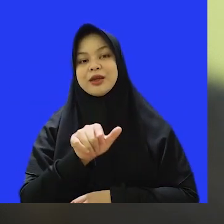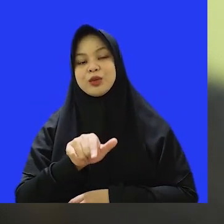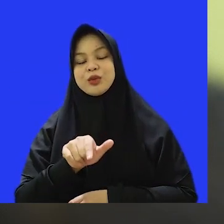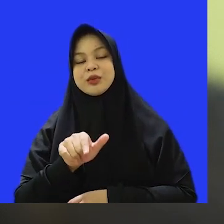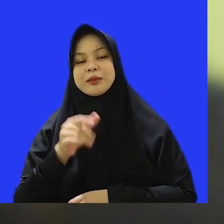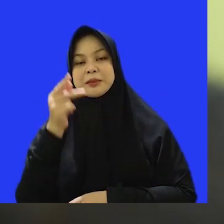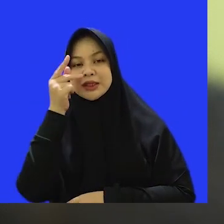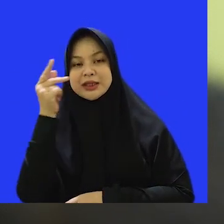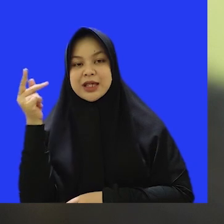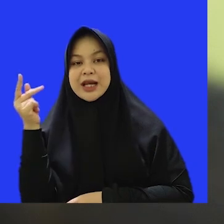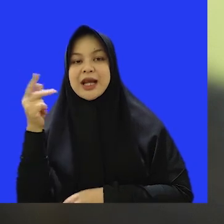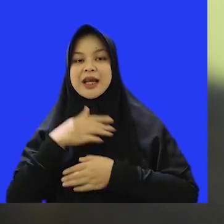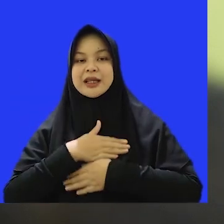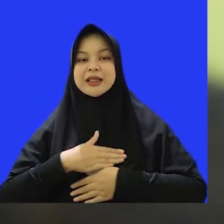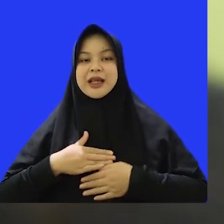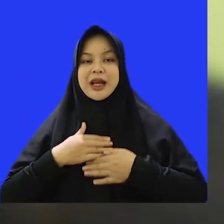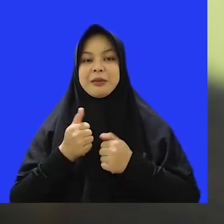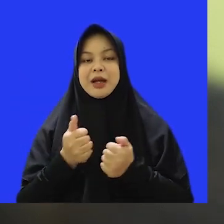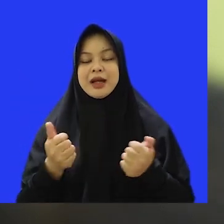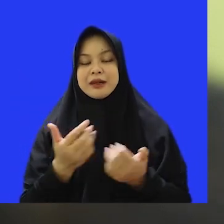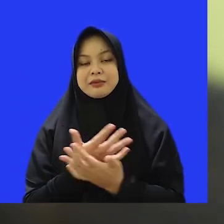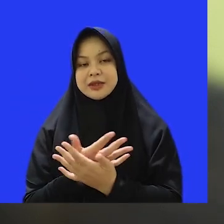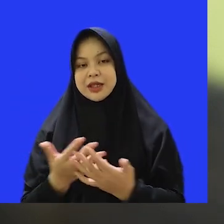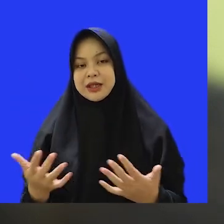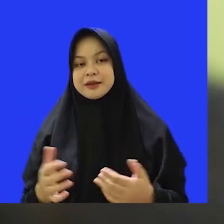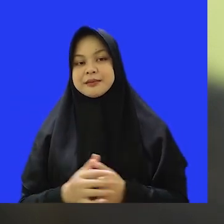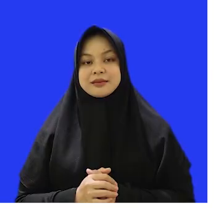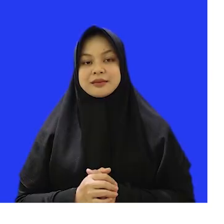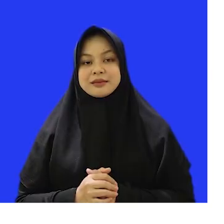untuk menjaga kenyamanan mereka.